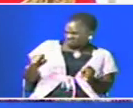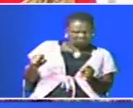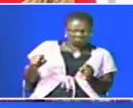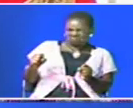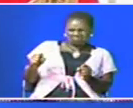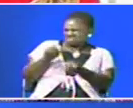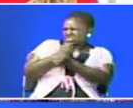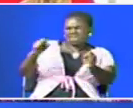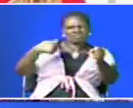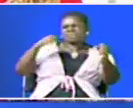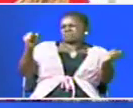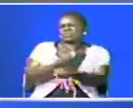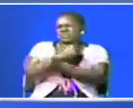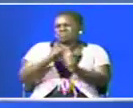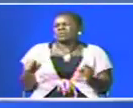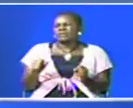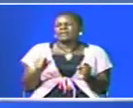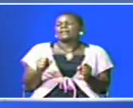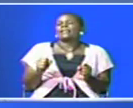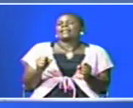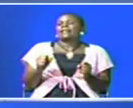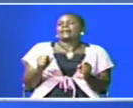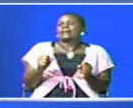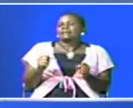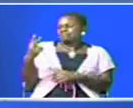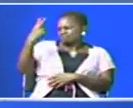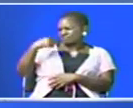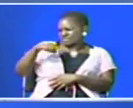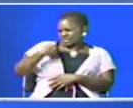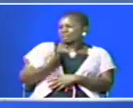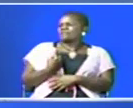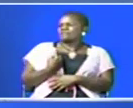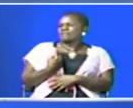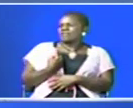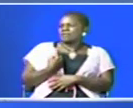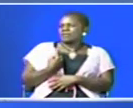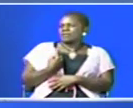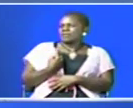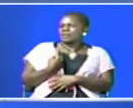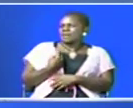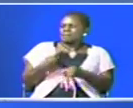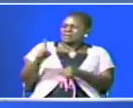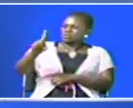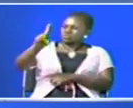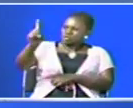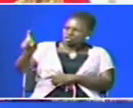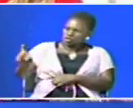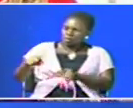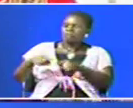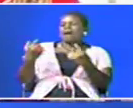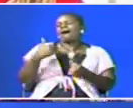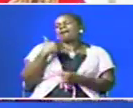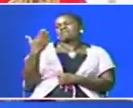kama ni Muislamu ni ule, basi wacha ikae. Sasa tuajisoma sisi wenyewe kwa wenyewe. Lakini je, manake migogoro